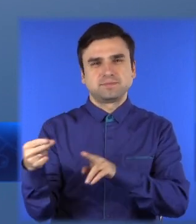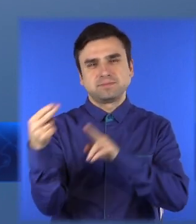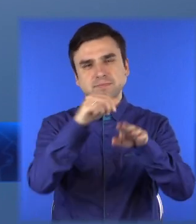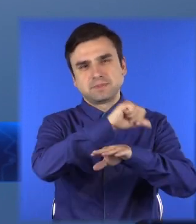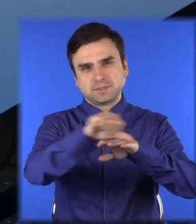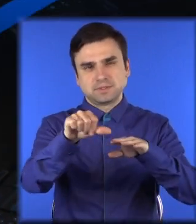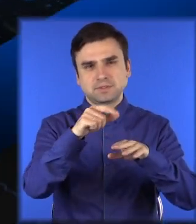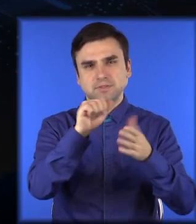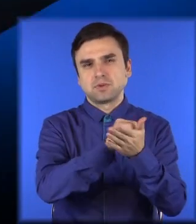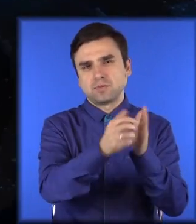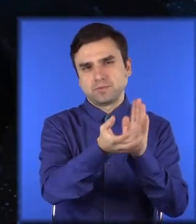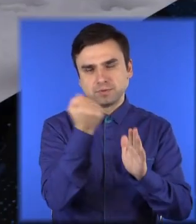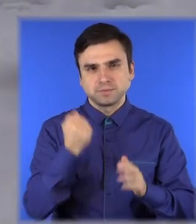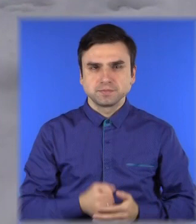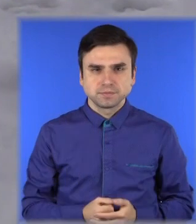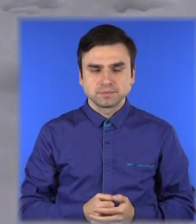Томос.